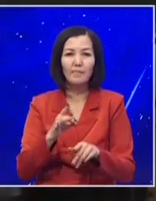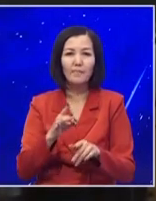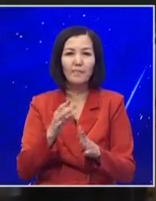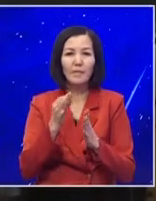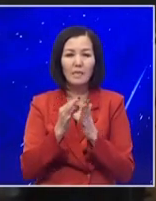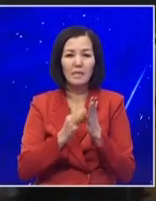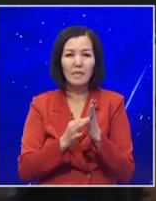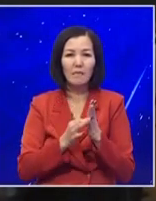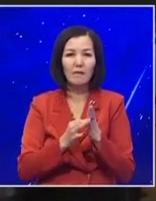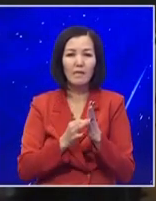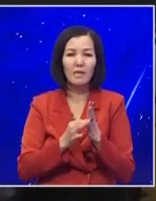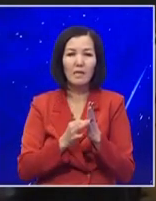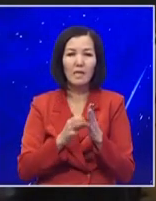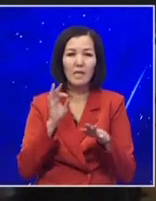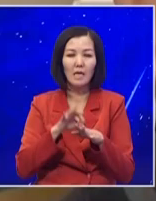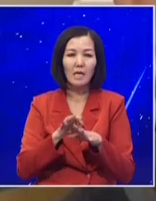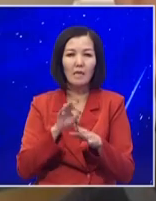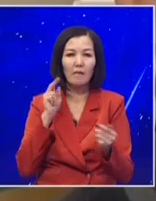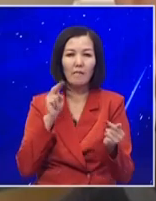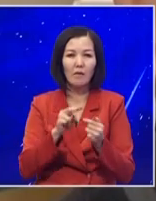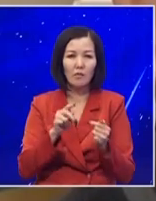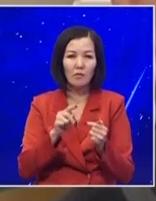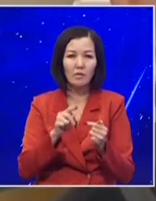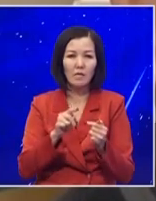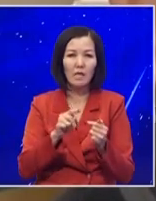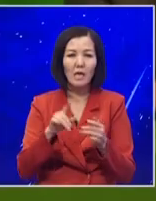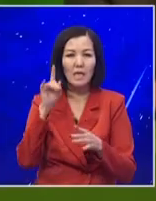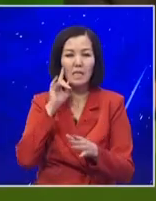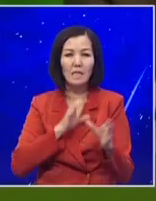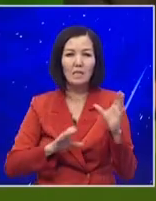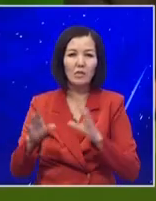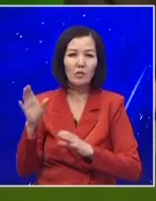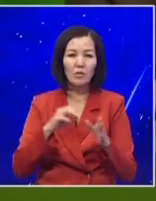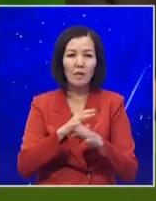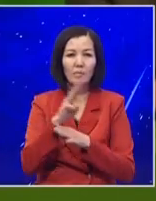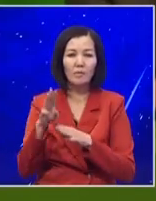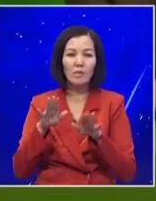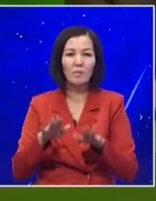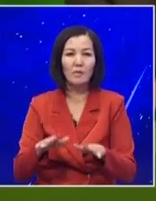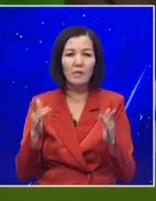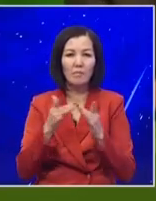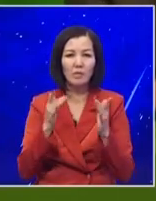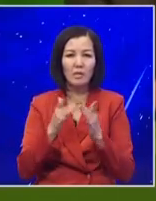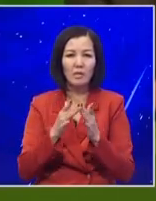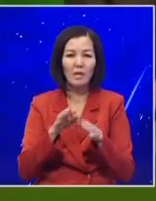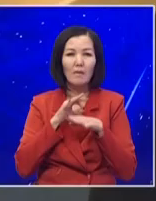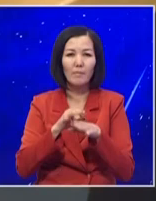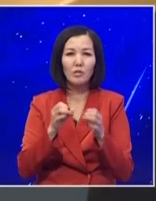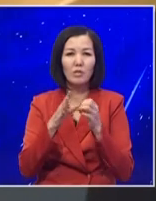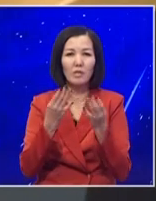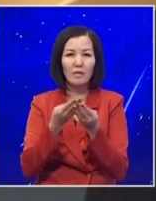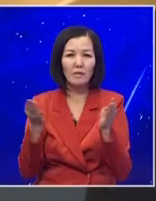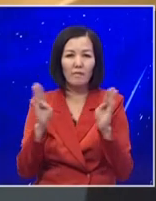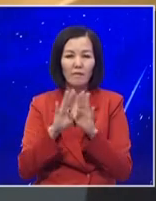коронавирус возвращающихся казахстанских студентов и обеспечение мест в общежитиях для прохождения 14-дневного